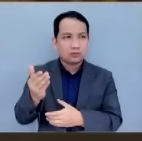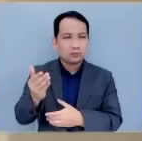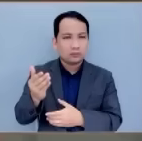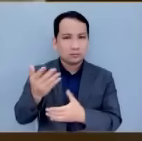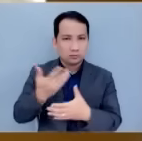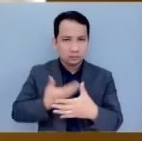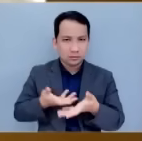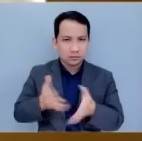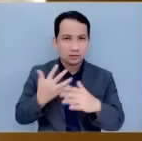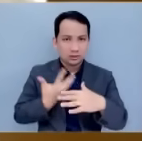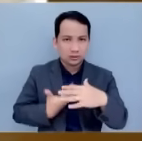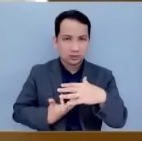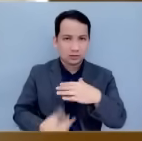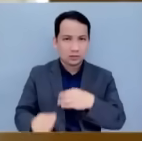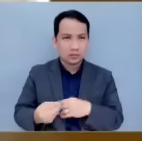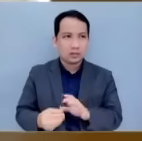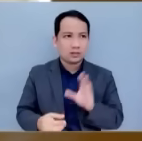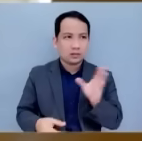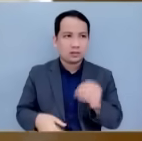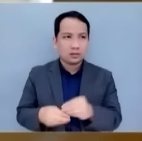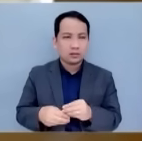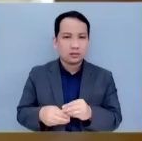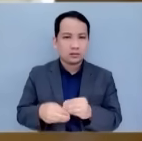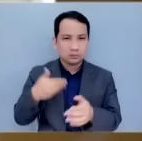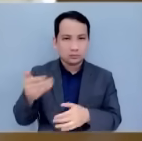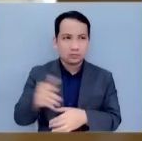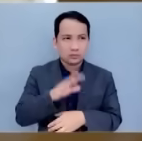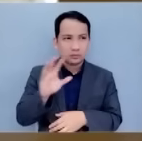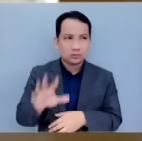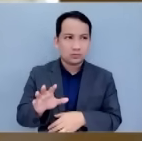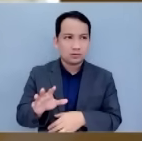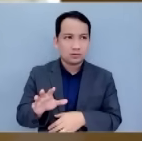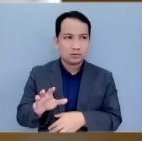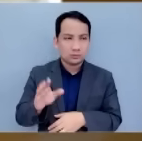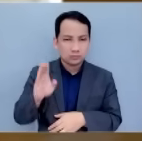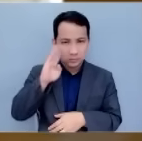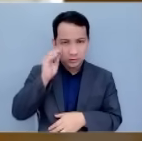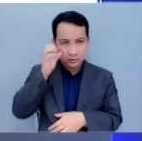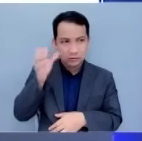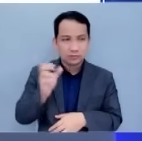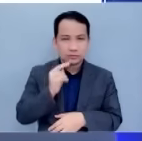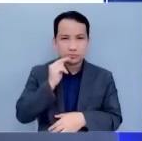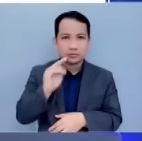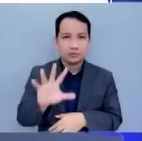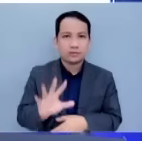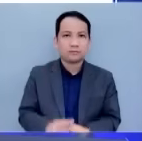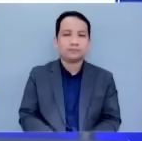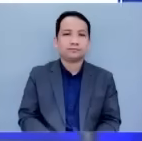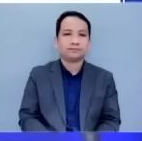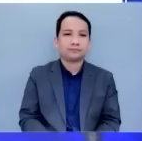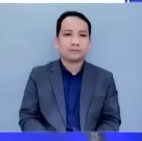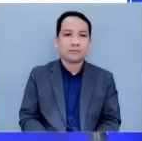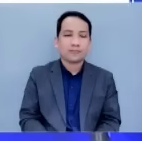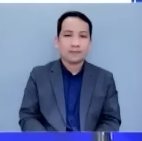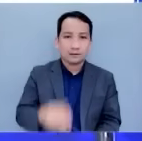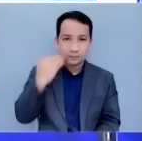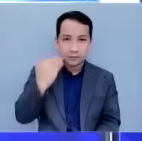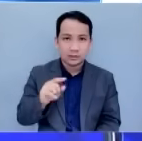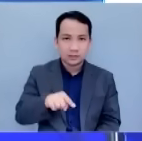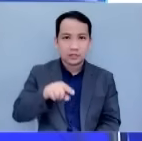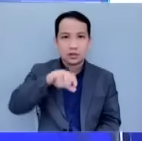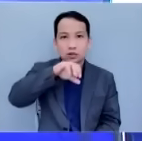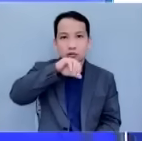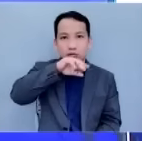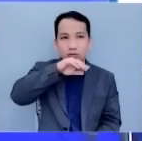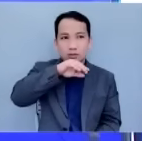sanggol. Nagbabalita mula sa frontline, Brian Castillo, News 5. Patay ang isang lola at 5 taong gulang na bata